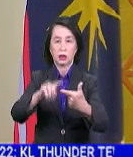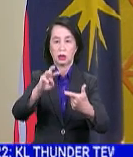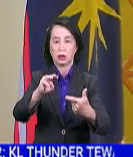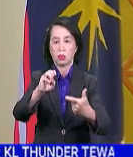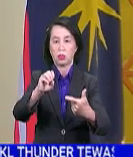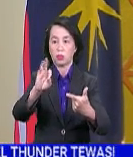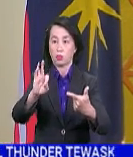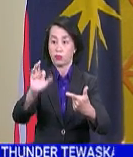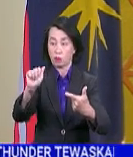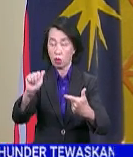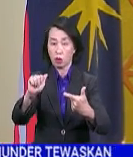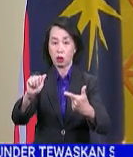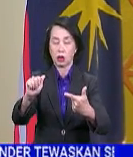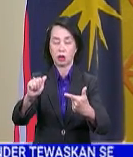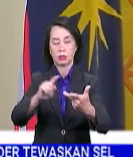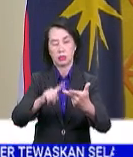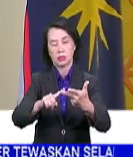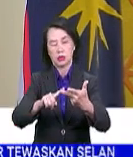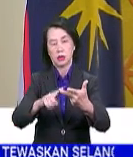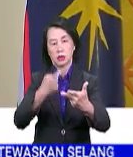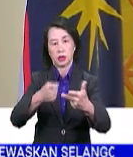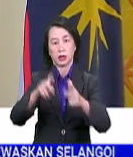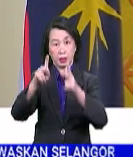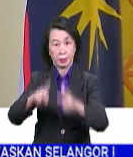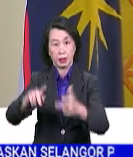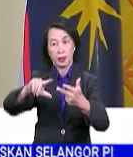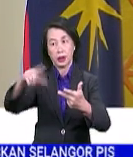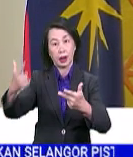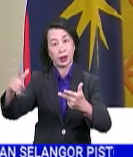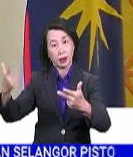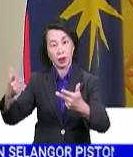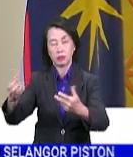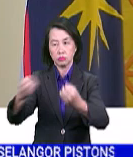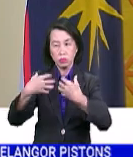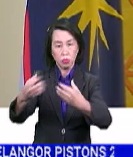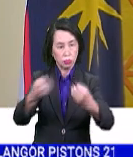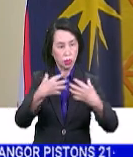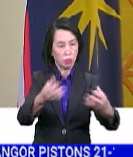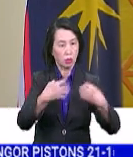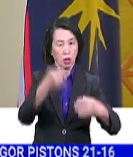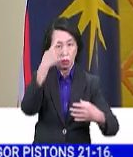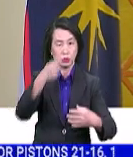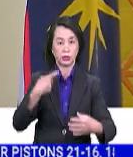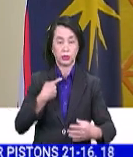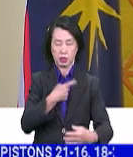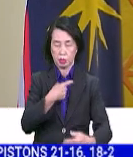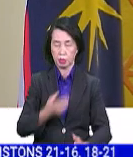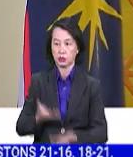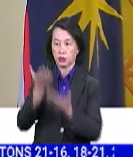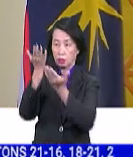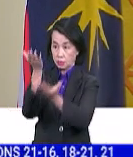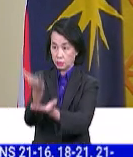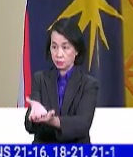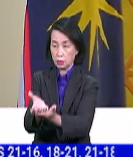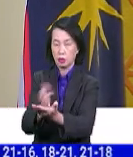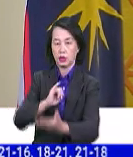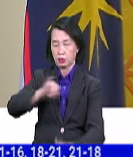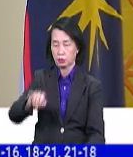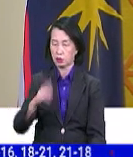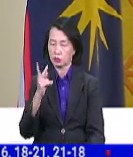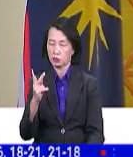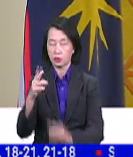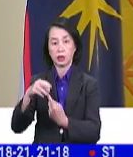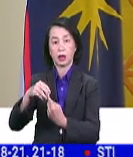MOFA, daripada pihak-pihak lain untuk kita bentangkan kepada jawatan kuasa khas